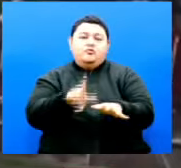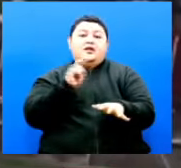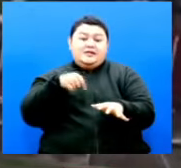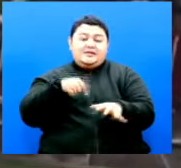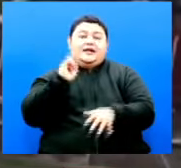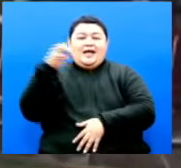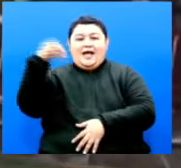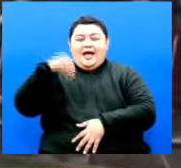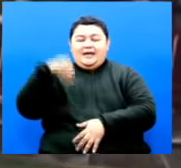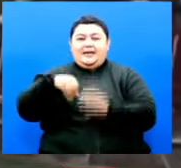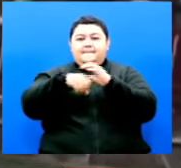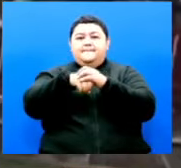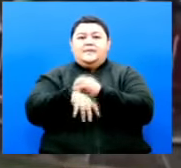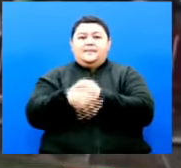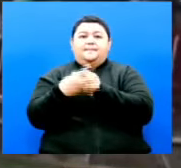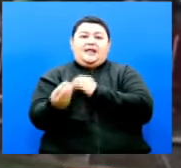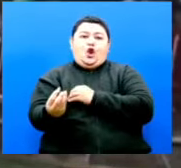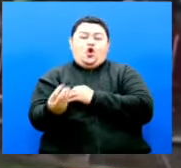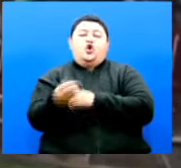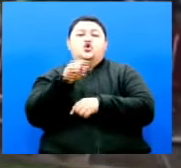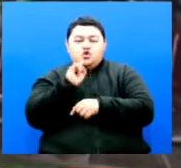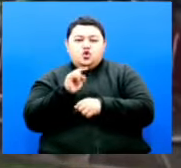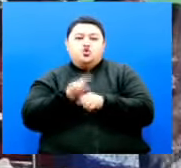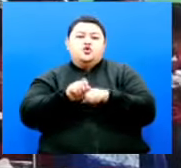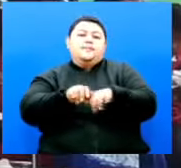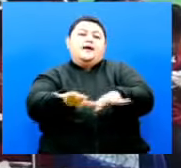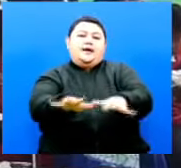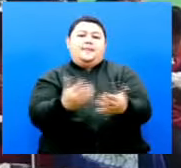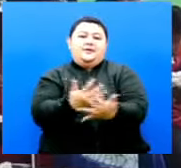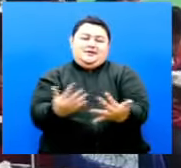Nah, hasil dari ayam petelur itu kita manfaatkan untuk kita berbagi pada masyarakat.